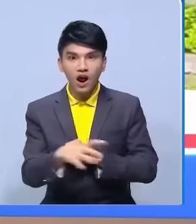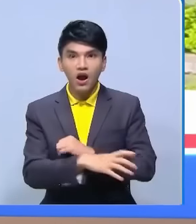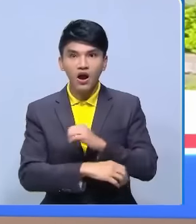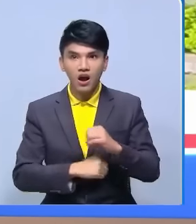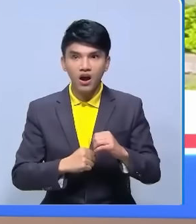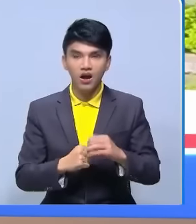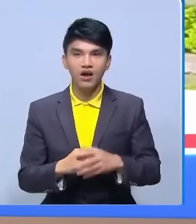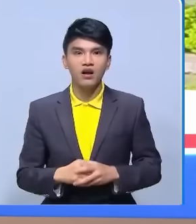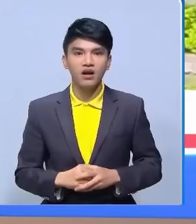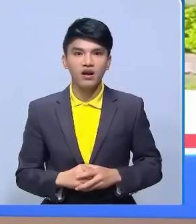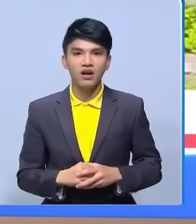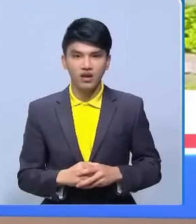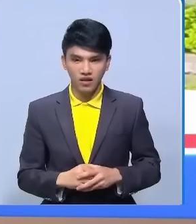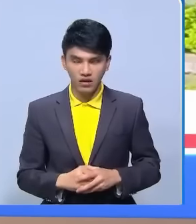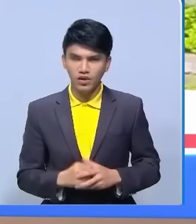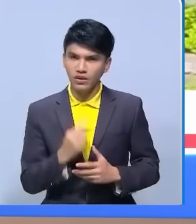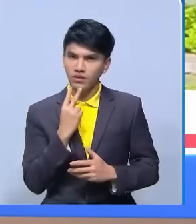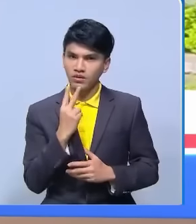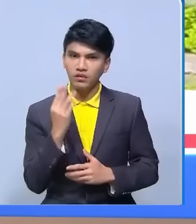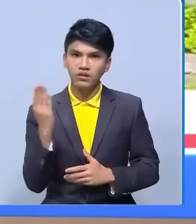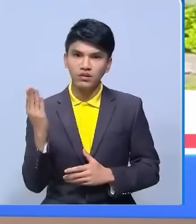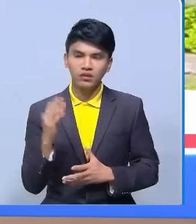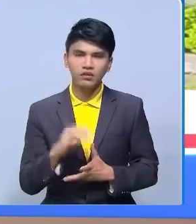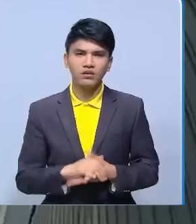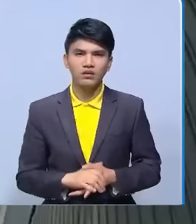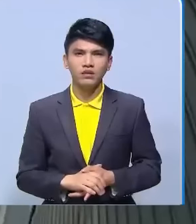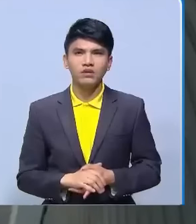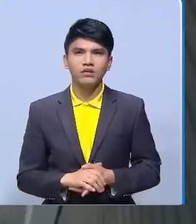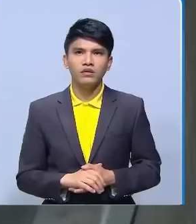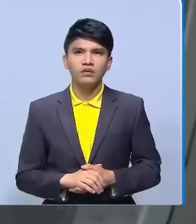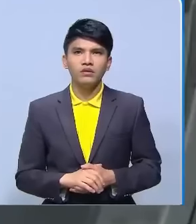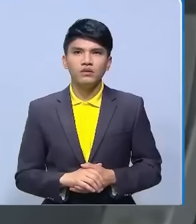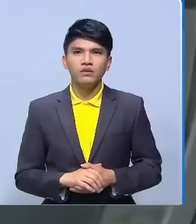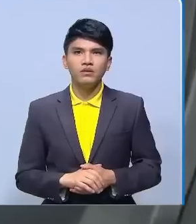ในคาบนักบุญเอ้อเ้าไปดูภาพกันหน่อยคุณผู้ชม